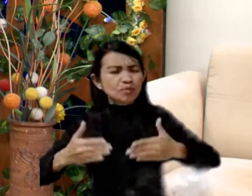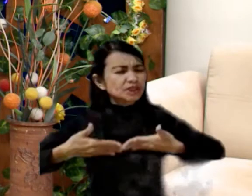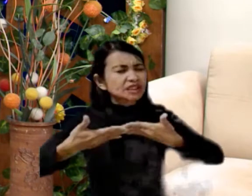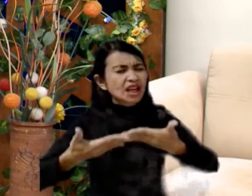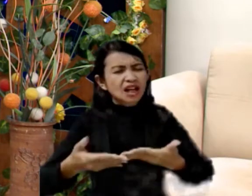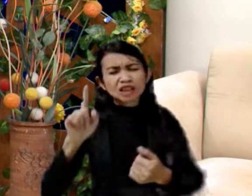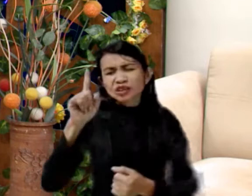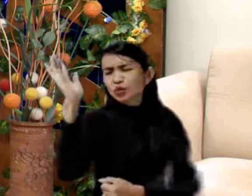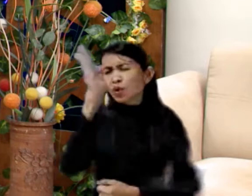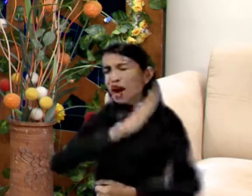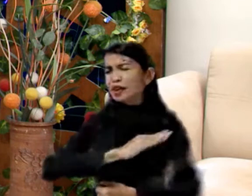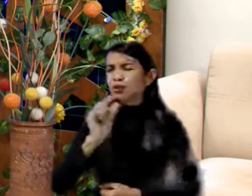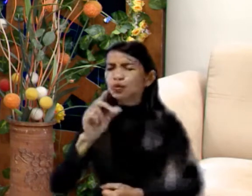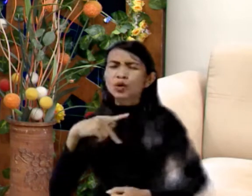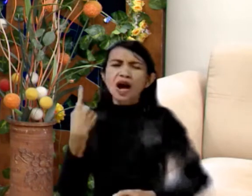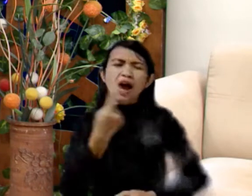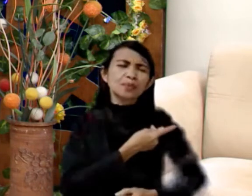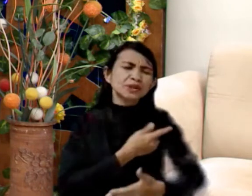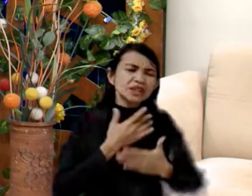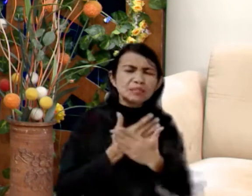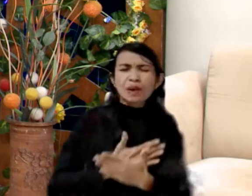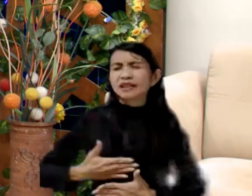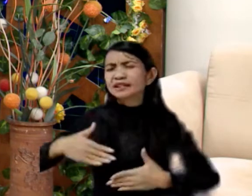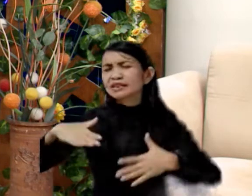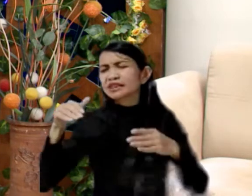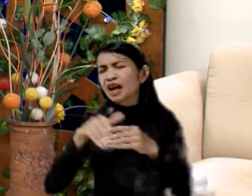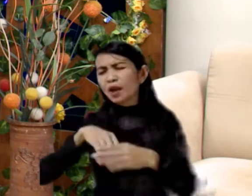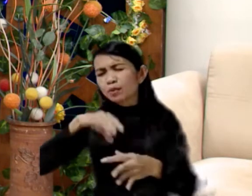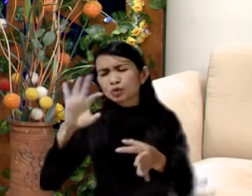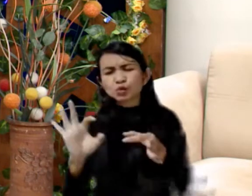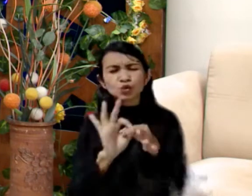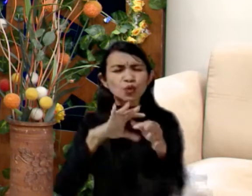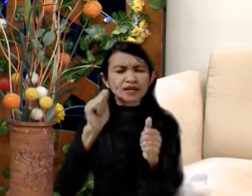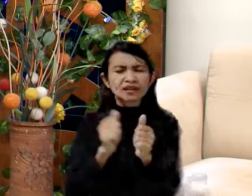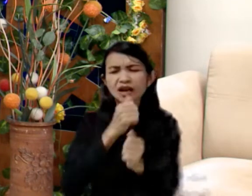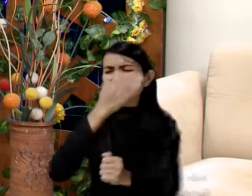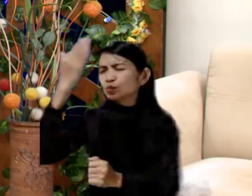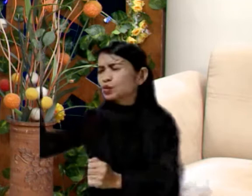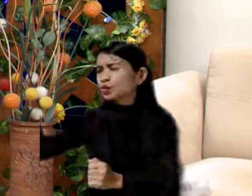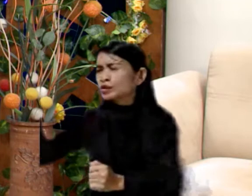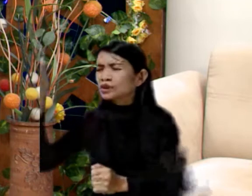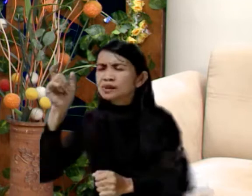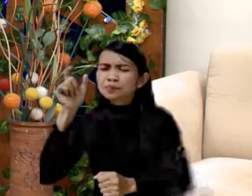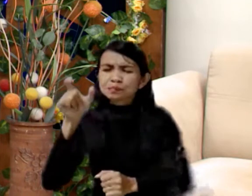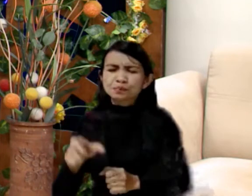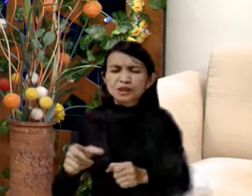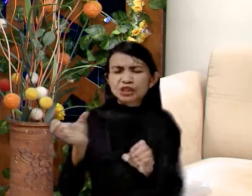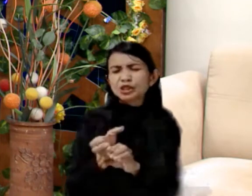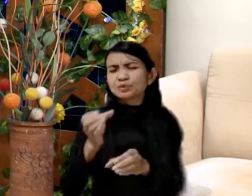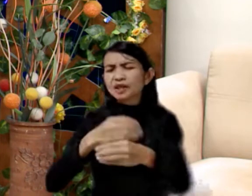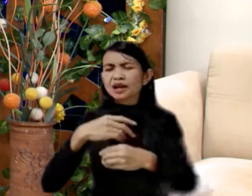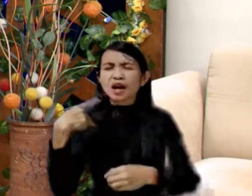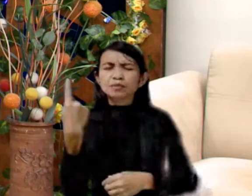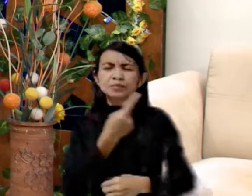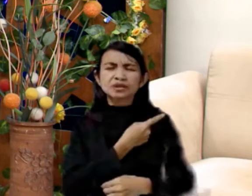persekutuan dengan-Mu. Mengingat Engkau adalah pencipta kami, kami mau menaikkan pujian syukur, hormat kemuliaan hanya